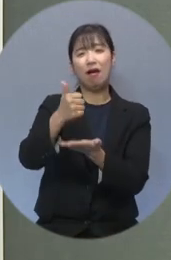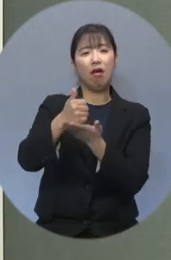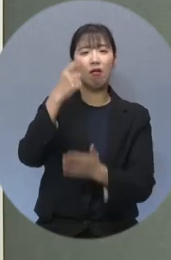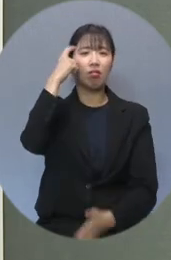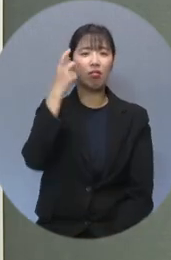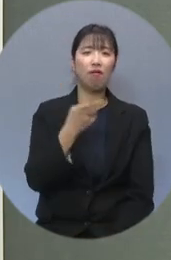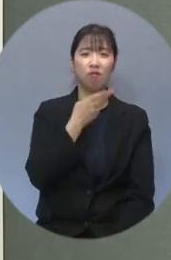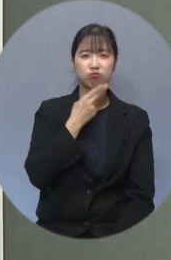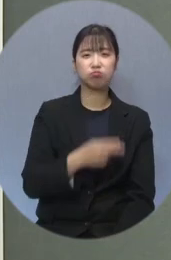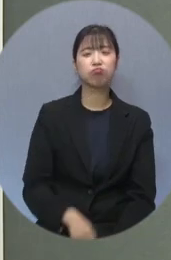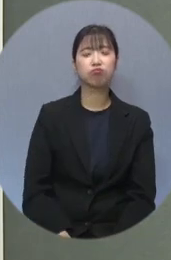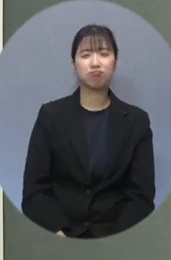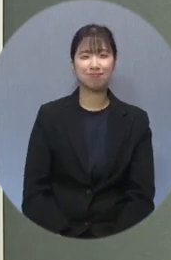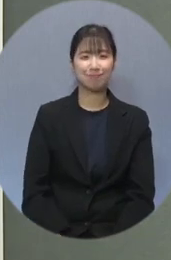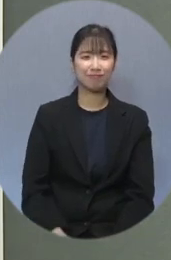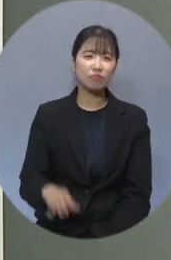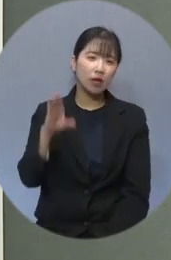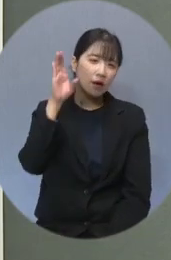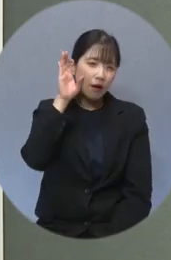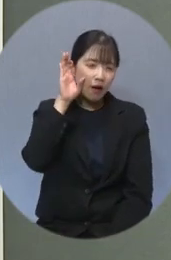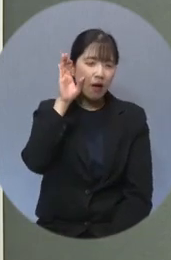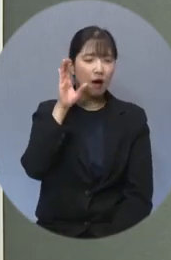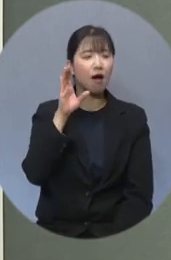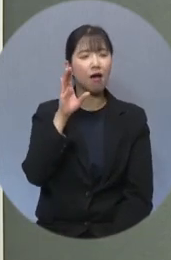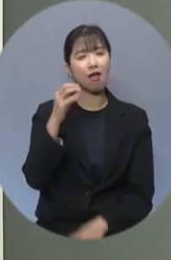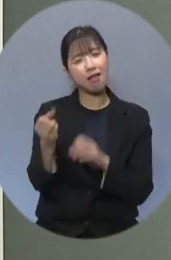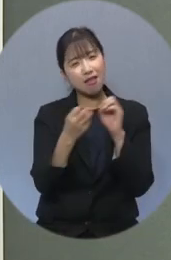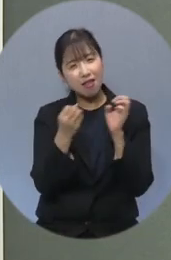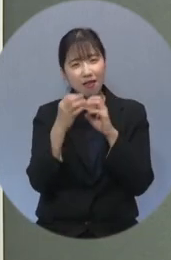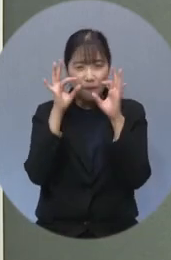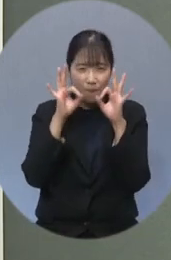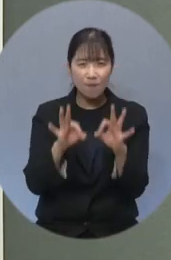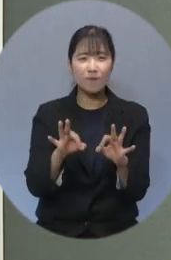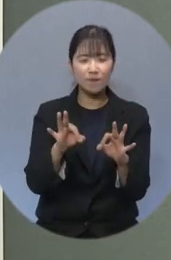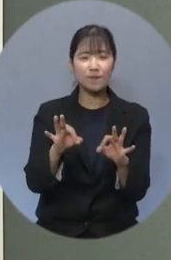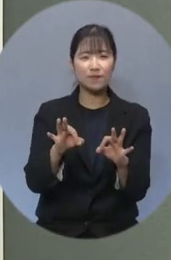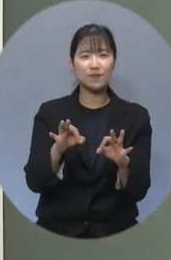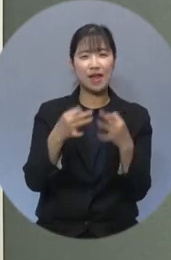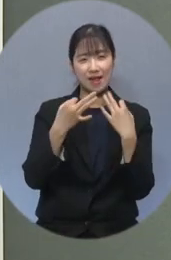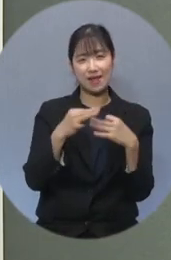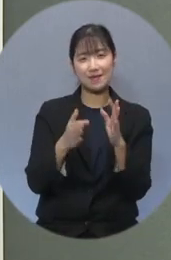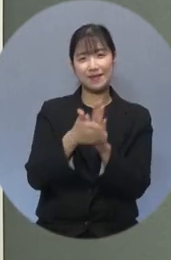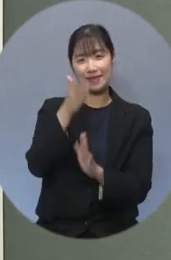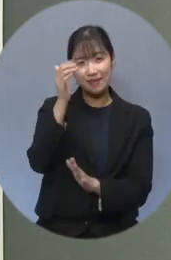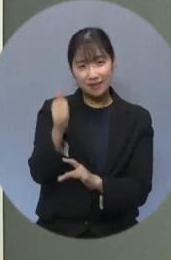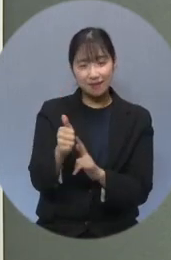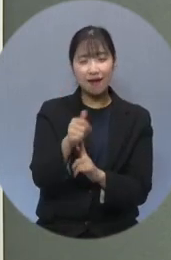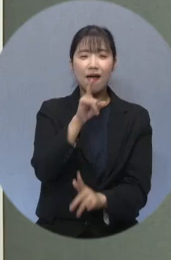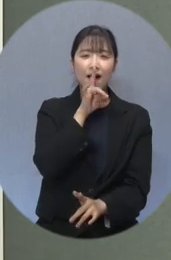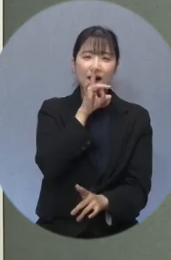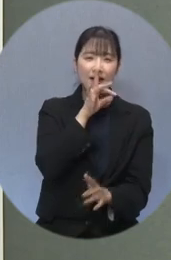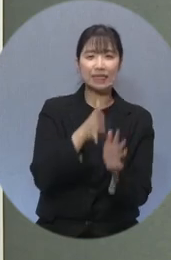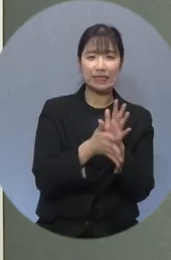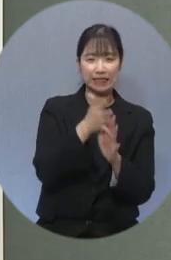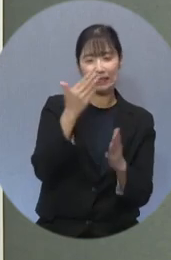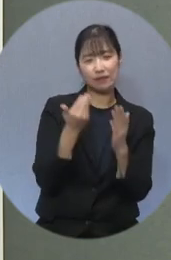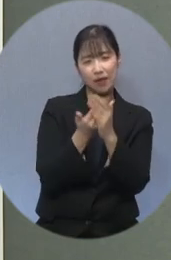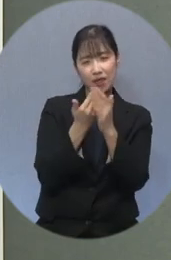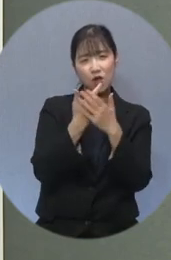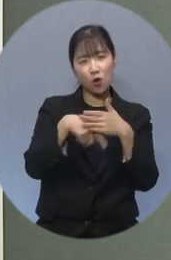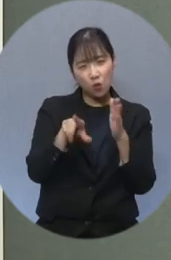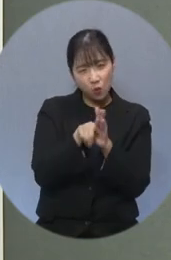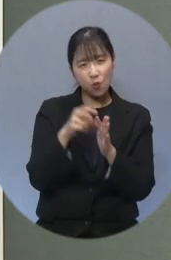모릅니다. 가만히 얘기를 들어보니까 오늘 김한근 시장께서는 강릉시의 발전을 위해서